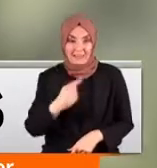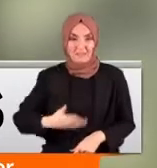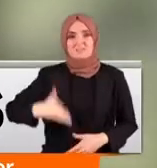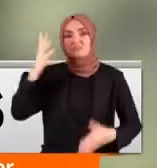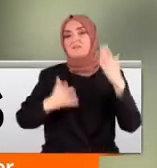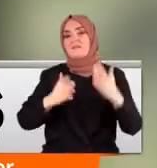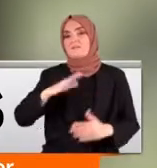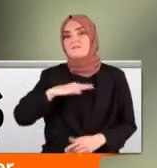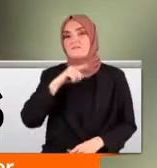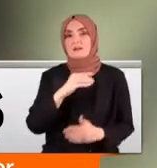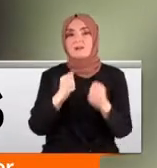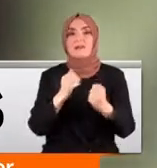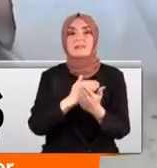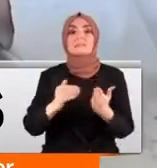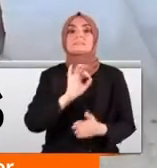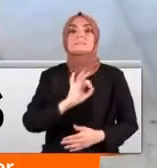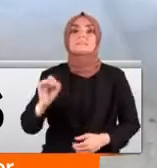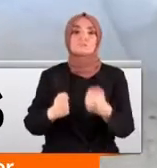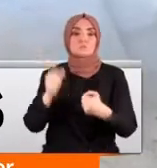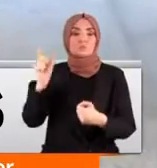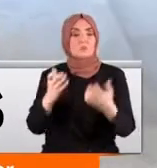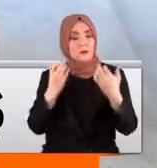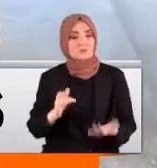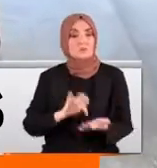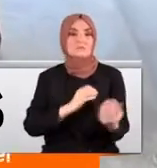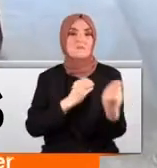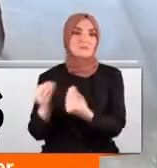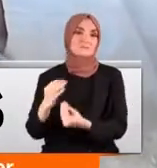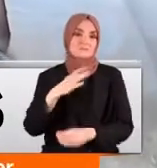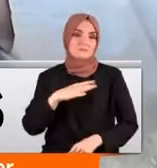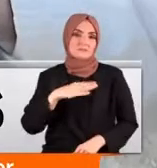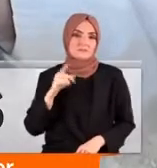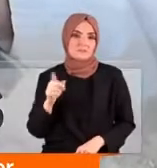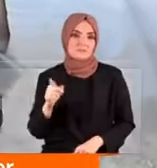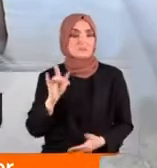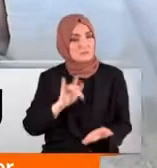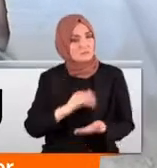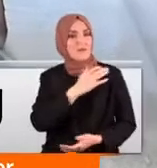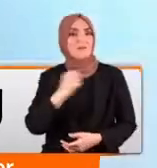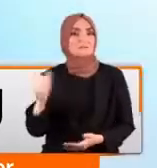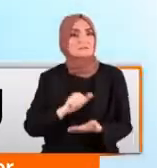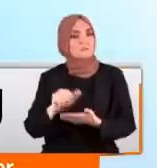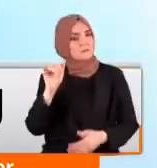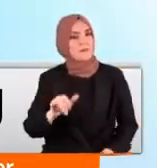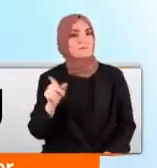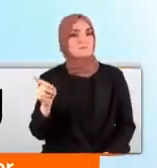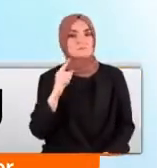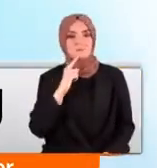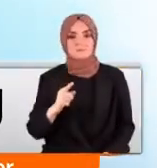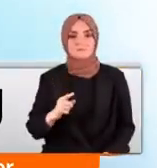sürücünün en ağır cezayı almasını istiyor. Trafik kazası deyip geçmesinler yani. Cezalarını bulsun herkes hak eden. Ne